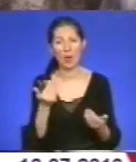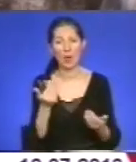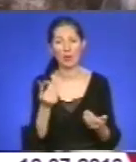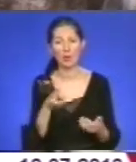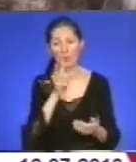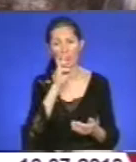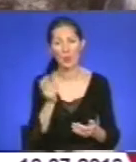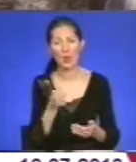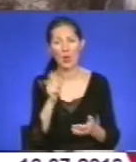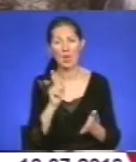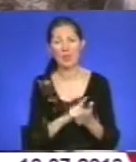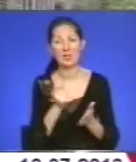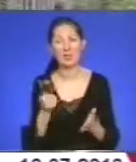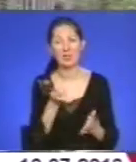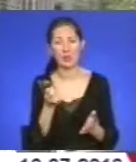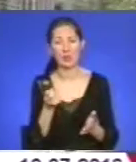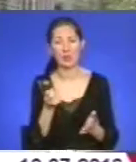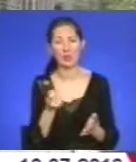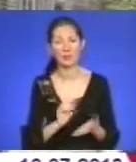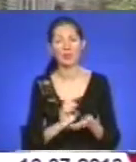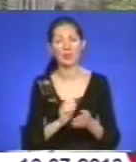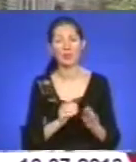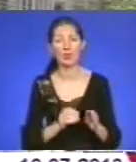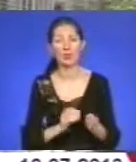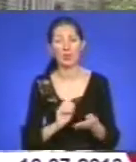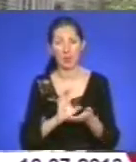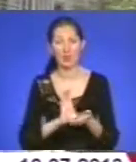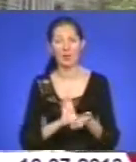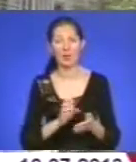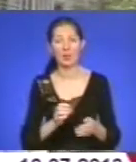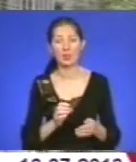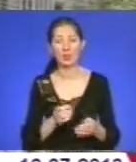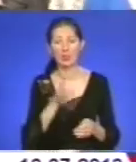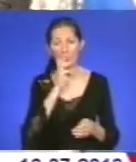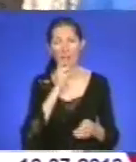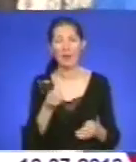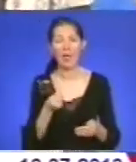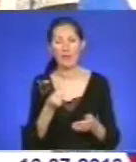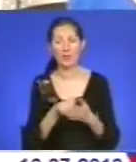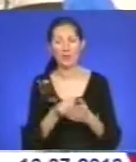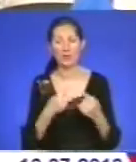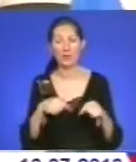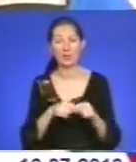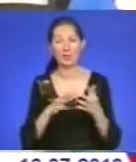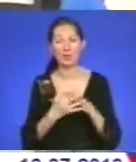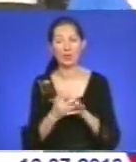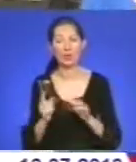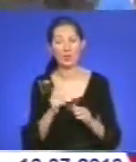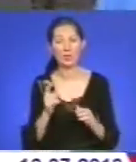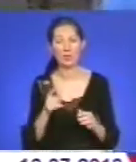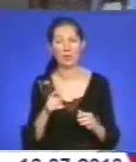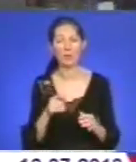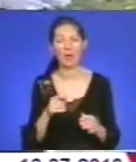зарплати мінімальні, пенсії мінімальні. Найвищі зарплати у фінансовій сфері та в сільському господарстві, каже Орест Горень. Найнижчі